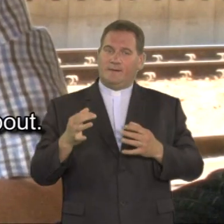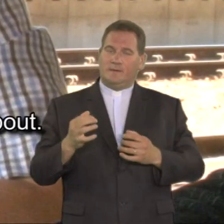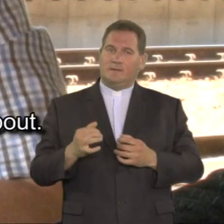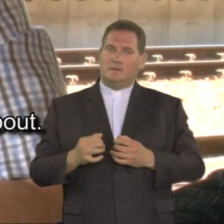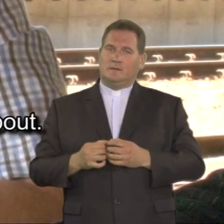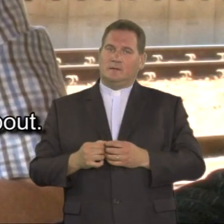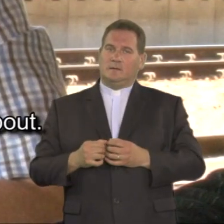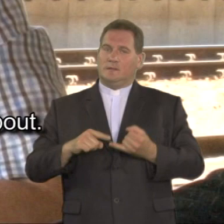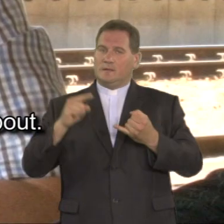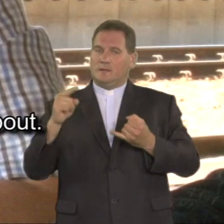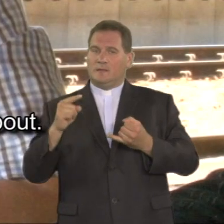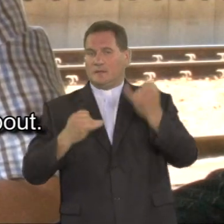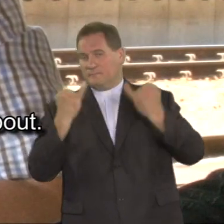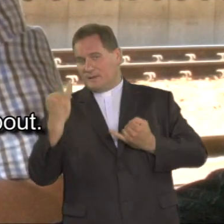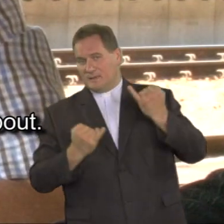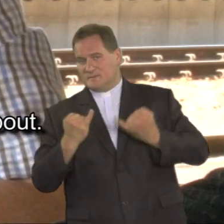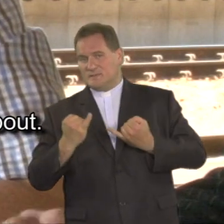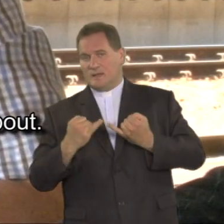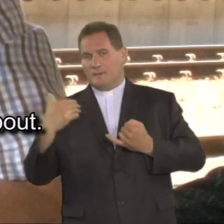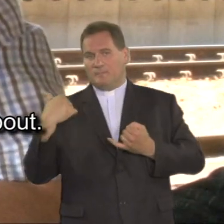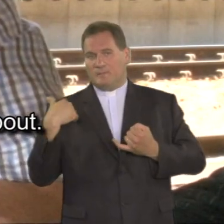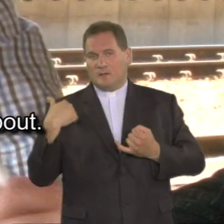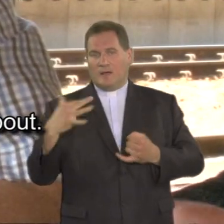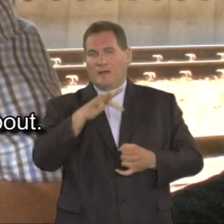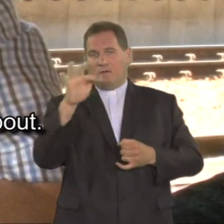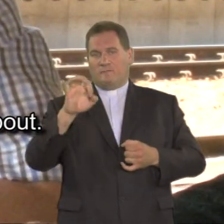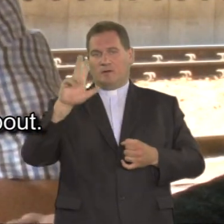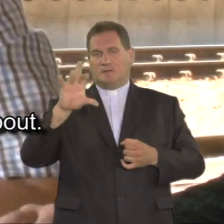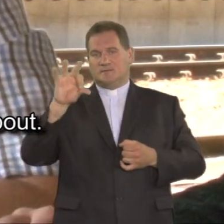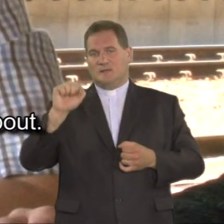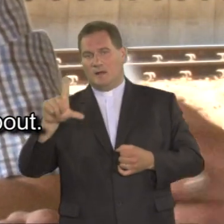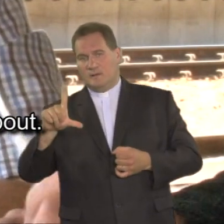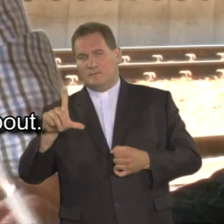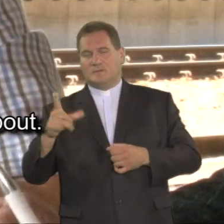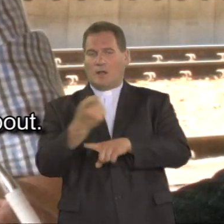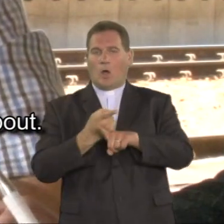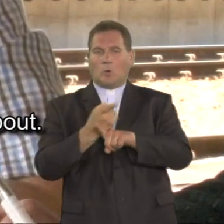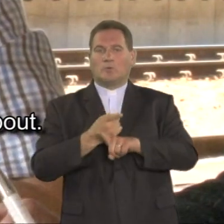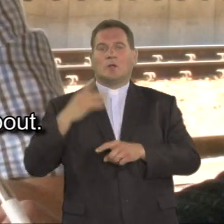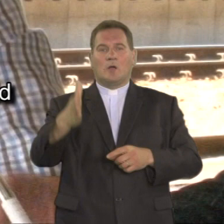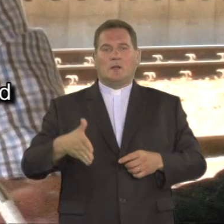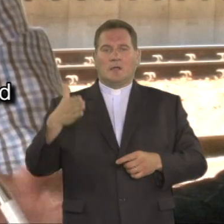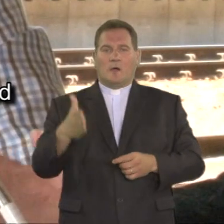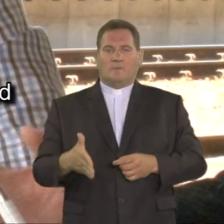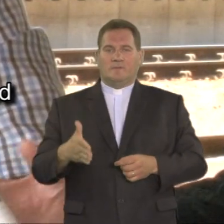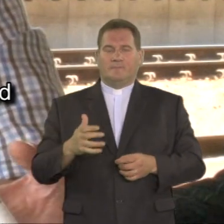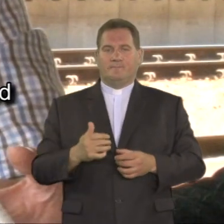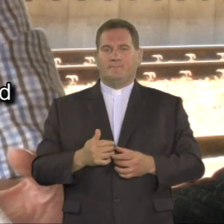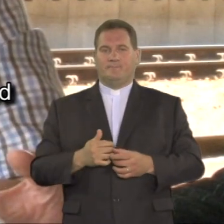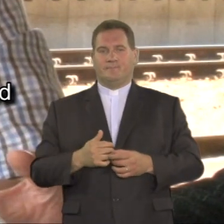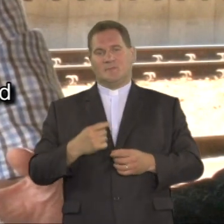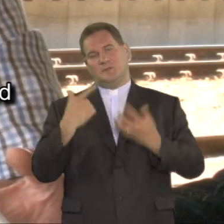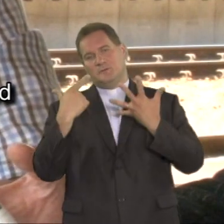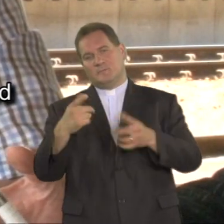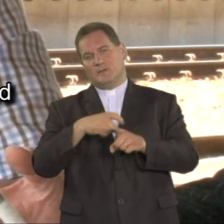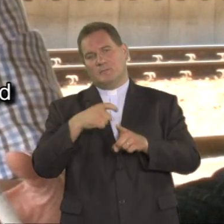i impreza, proszę Państwa, odbyła się w Foksalu, czyli w ogrodzie kolejowym. Nie na dworcu, tylko w Foksalu. Czyli 7 października było